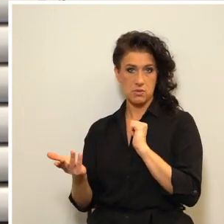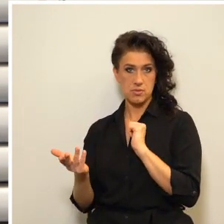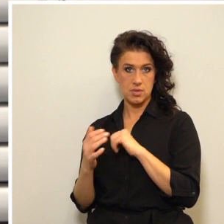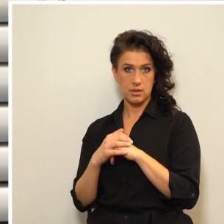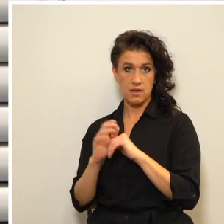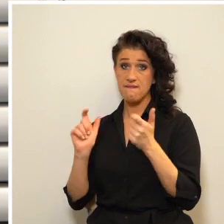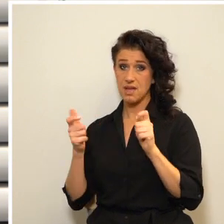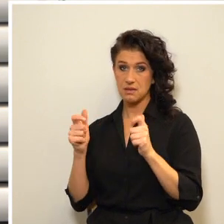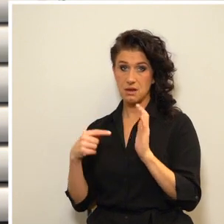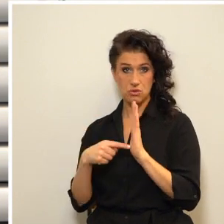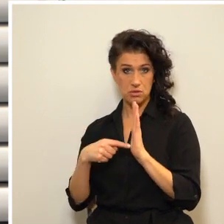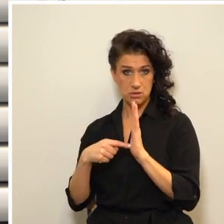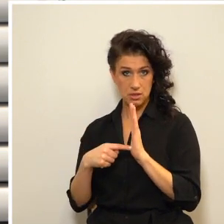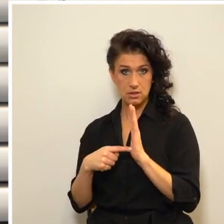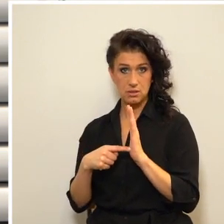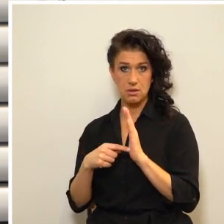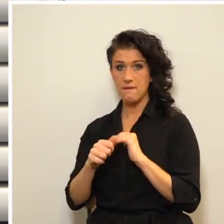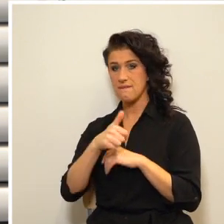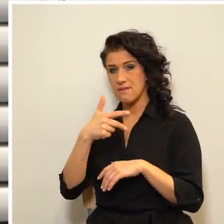definitywny tych